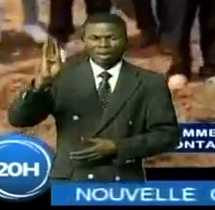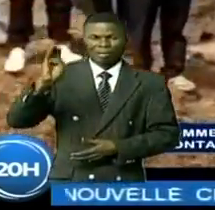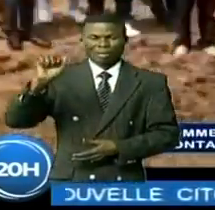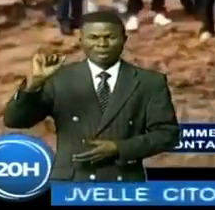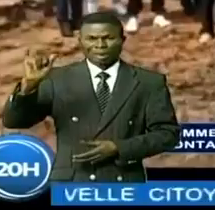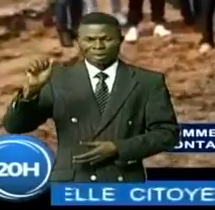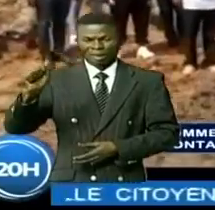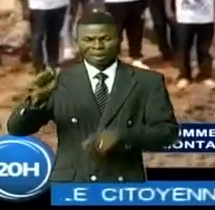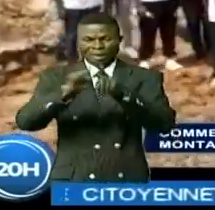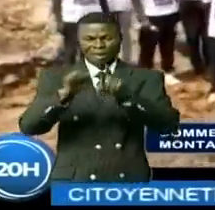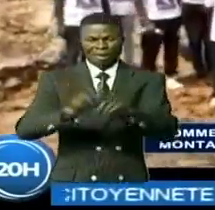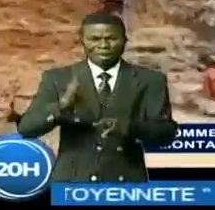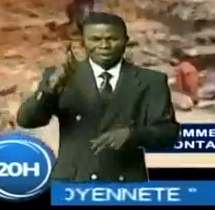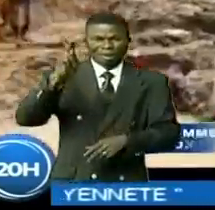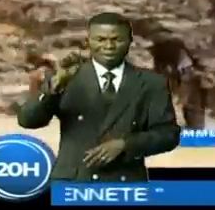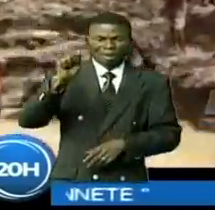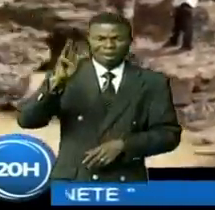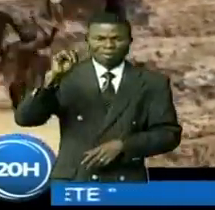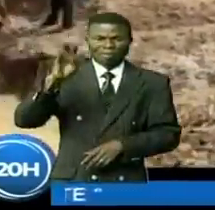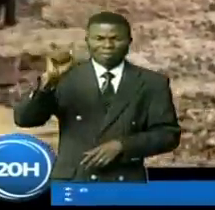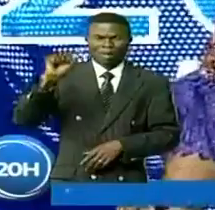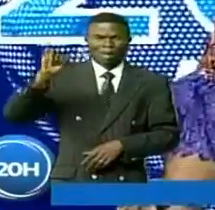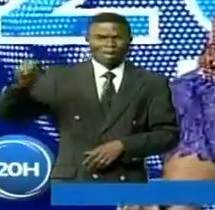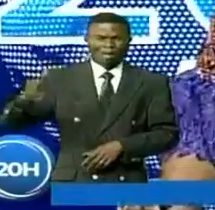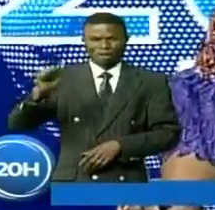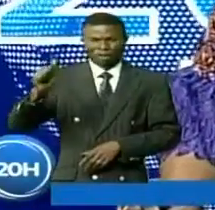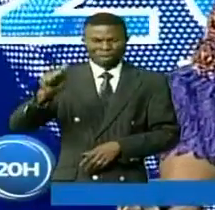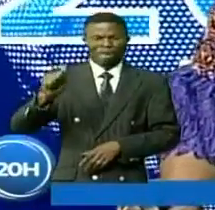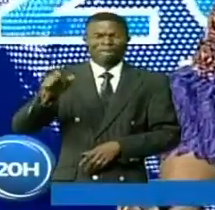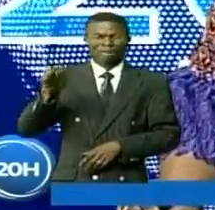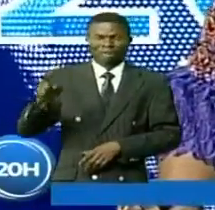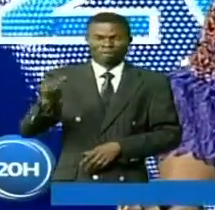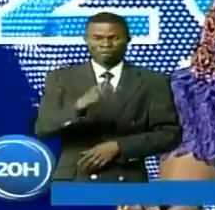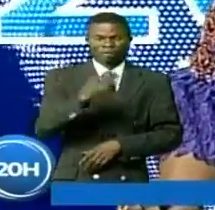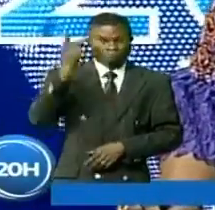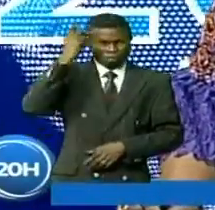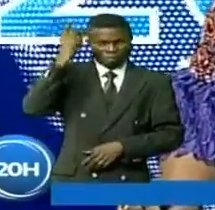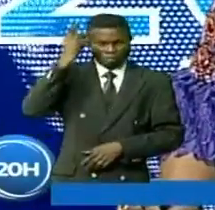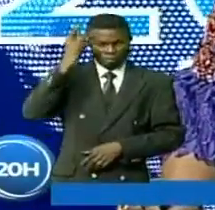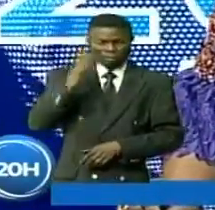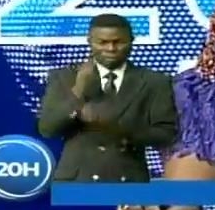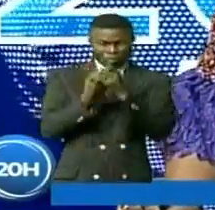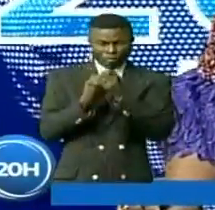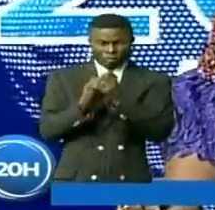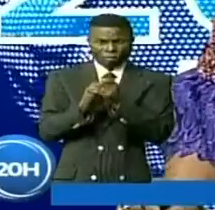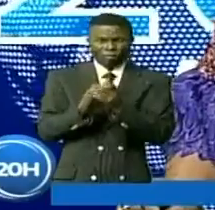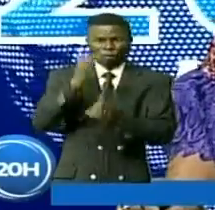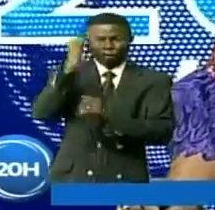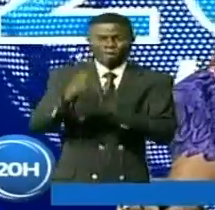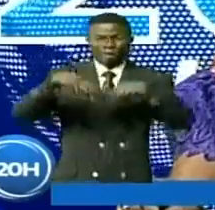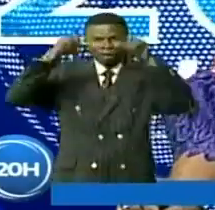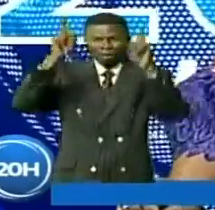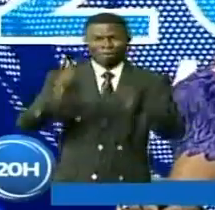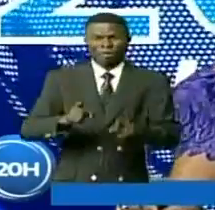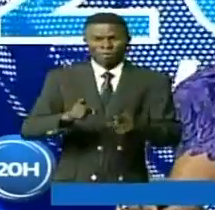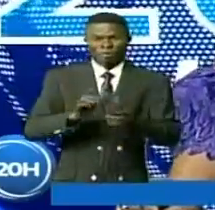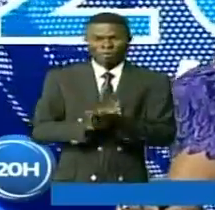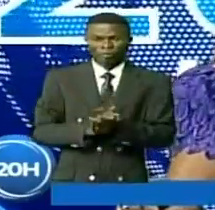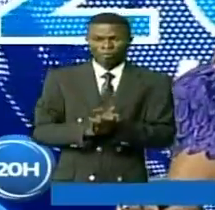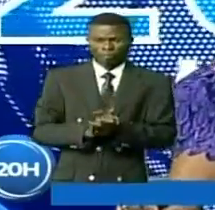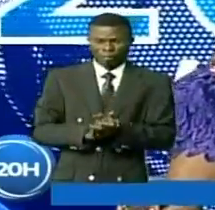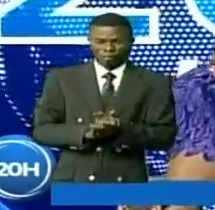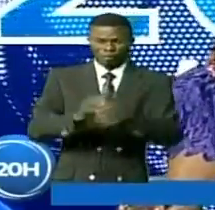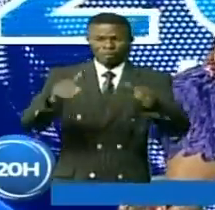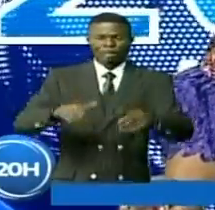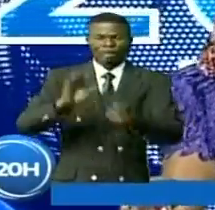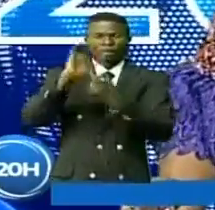et de Kambaja dans le Kasaï profond. Kinshasa va accueillir à la fin de l'année en cours la Biennale de la culture de la